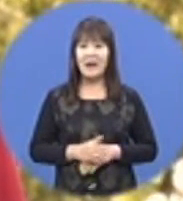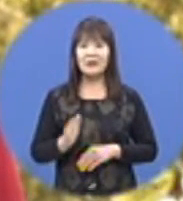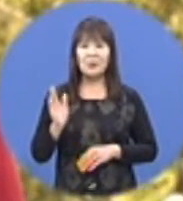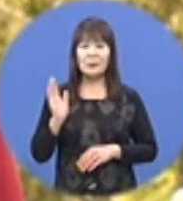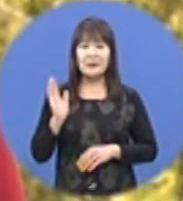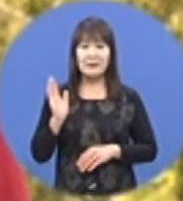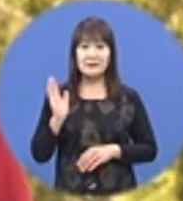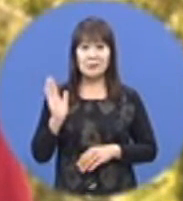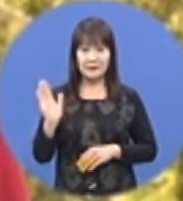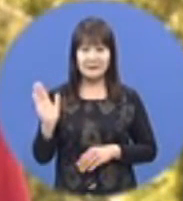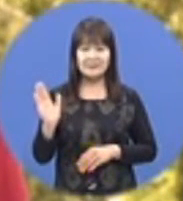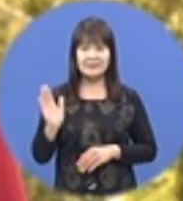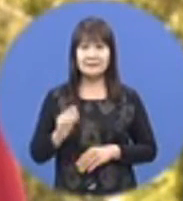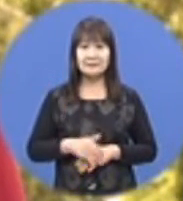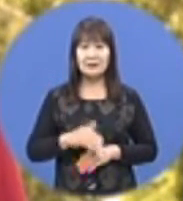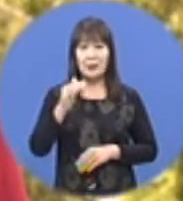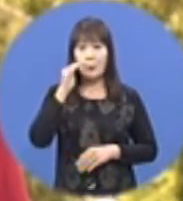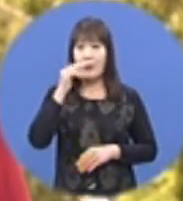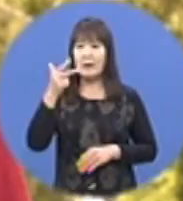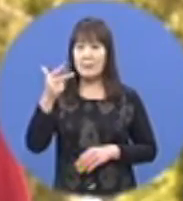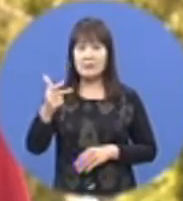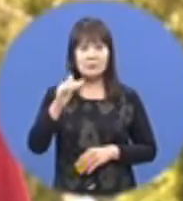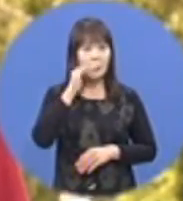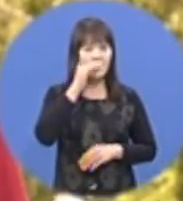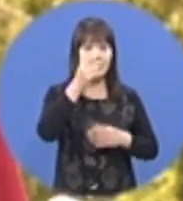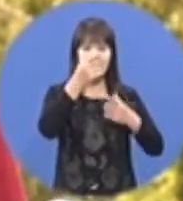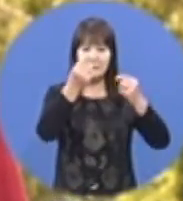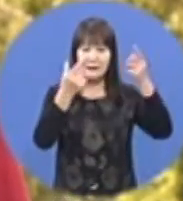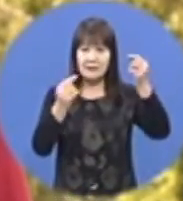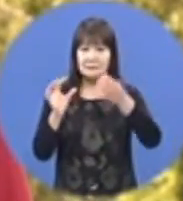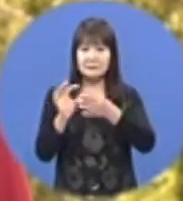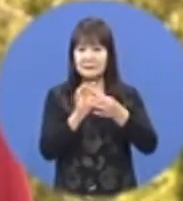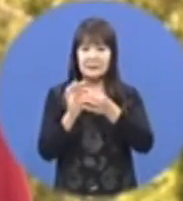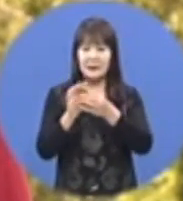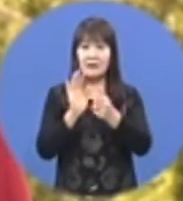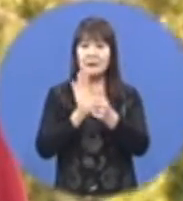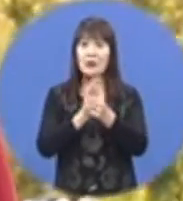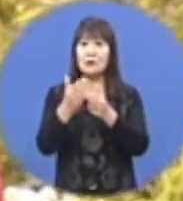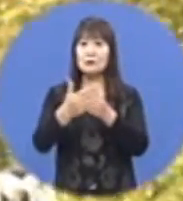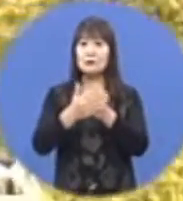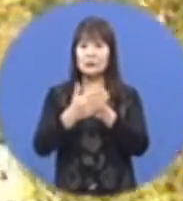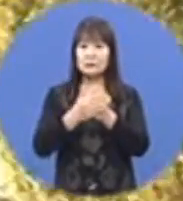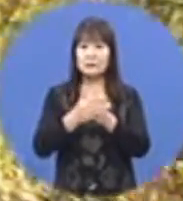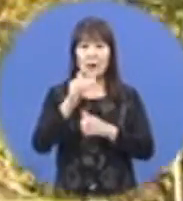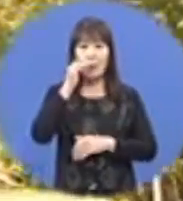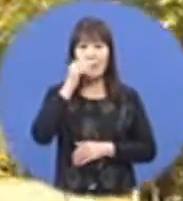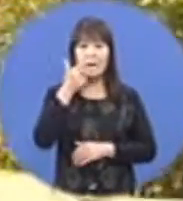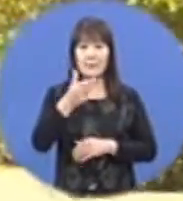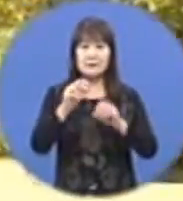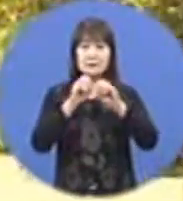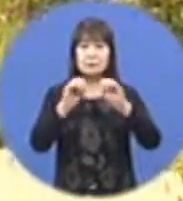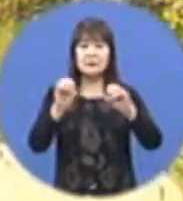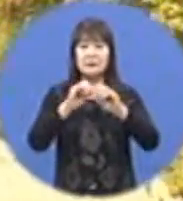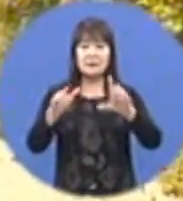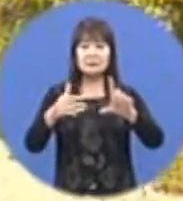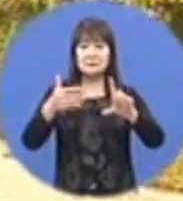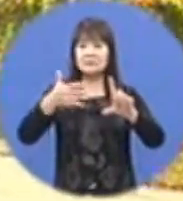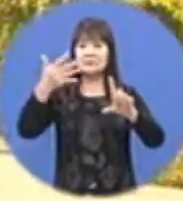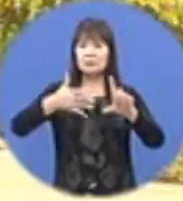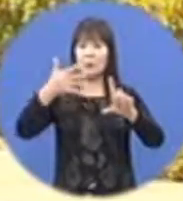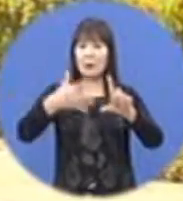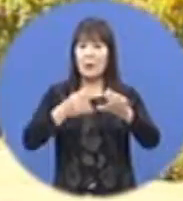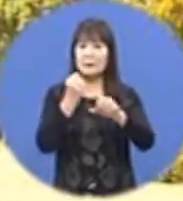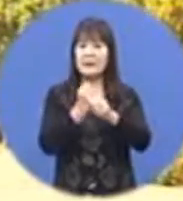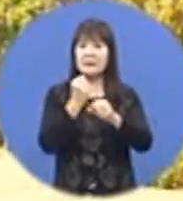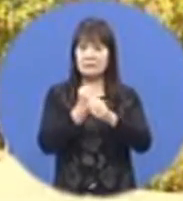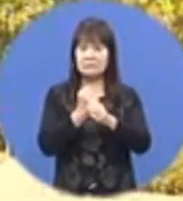通山しおりです。和歌山市と和歌山大学が連携協力し、和歌山市の PR 動画を制作しているということで、